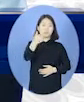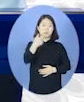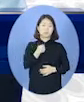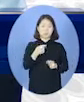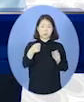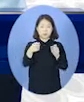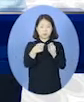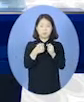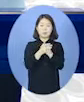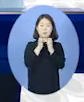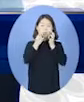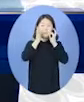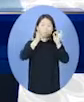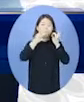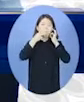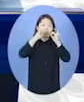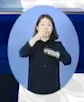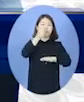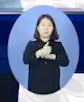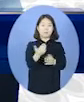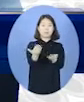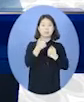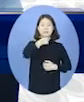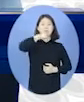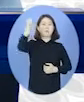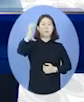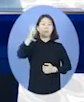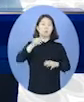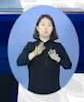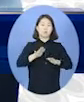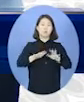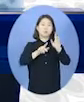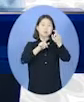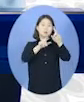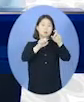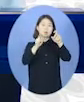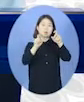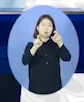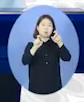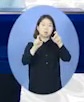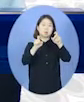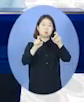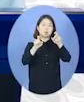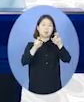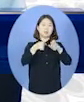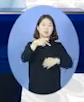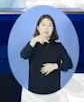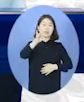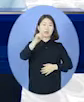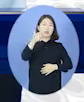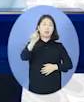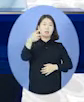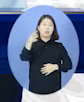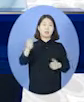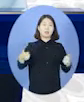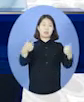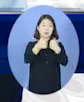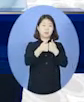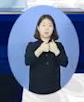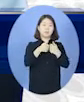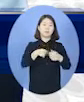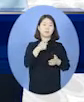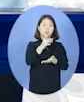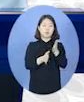2017을 앞두고 지속적인 노력을 기울인 끝에 유치에 성공해 오는 11월 11일 캐나다를 상대로 열리게